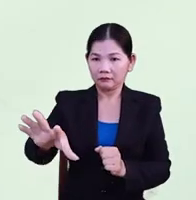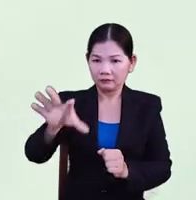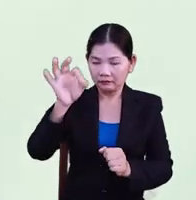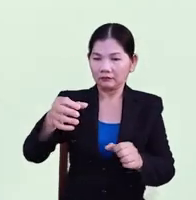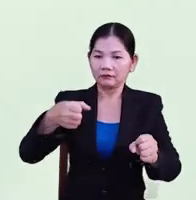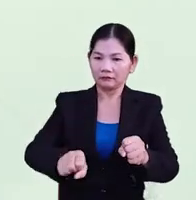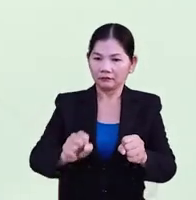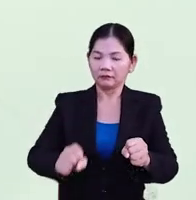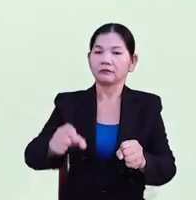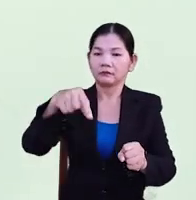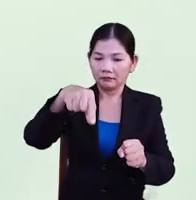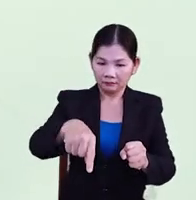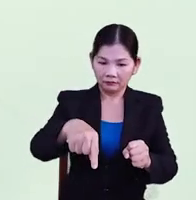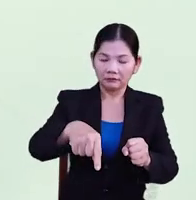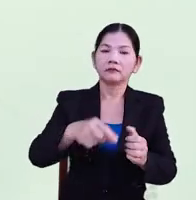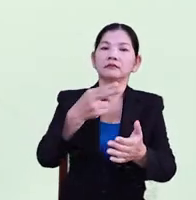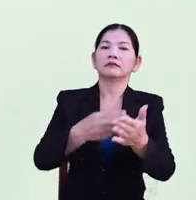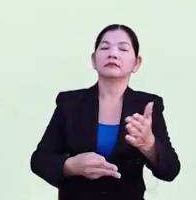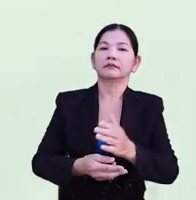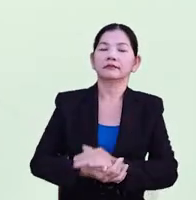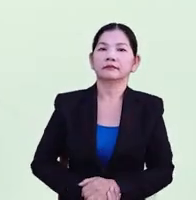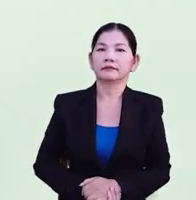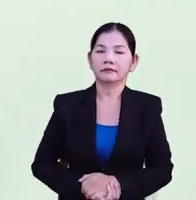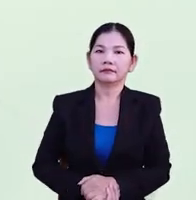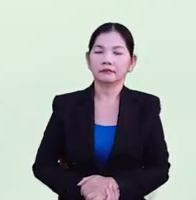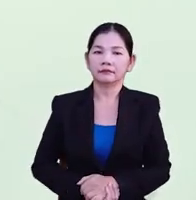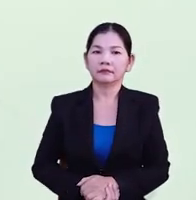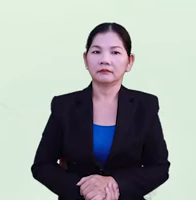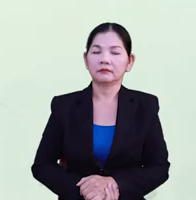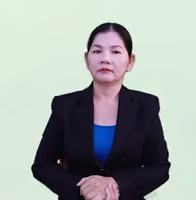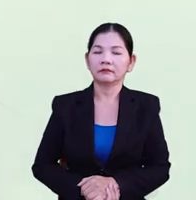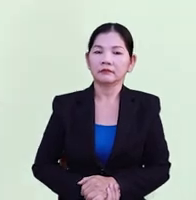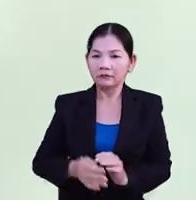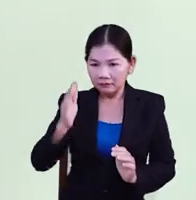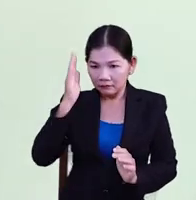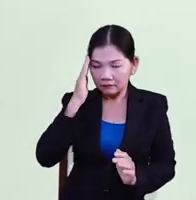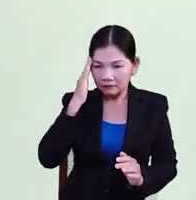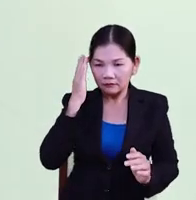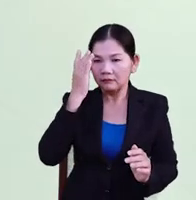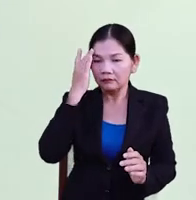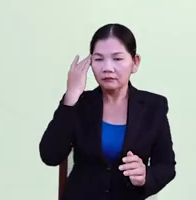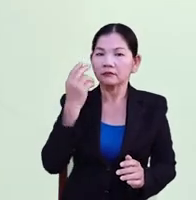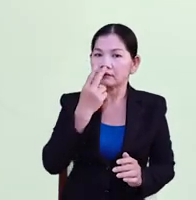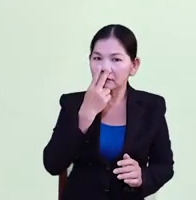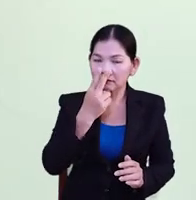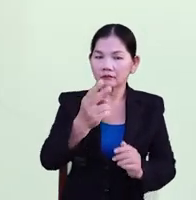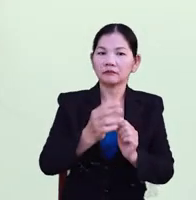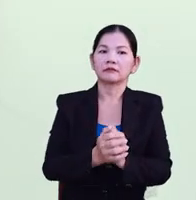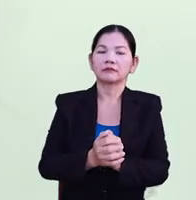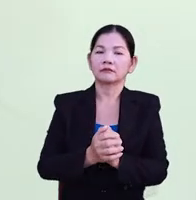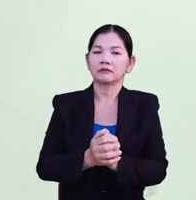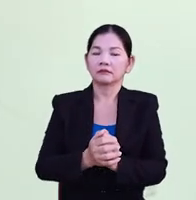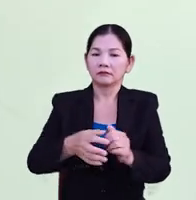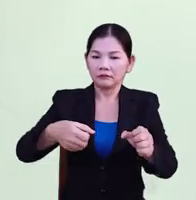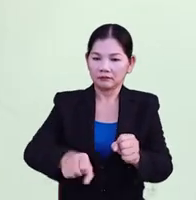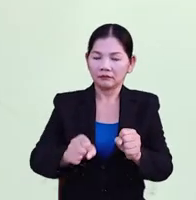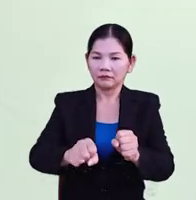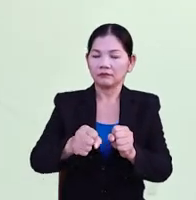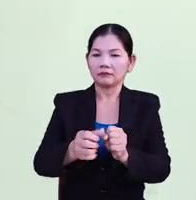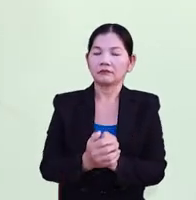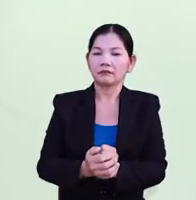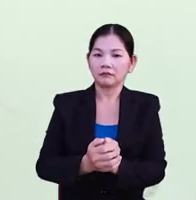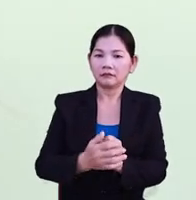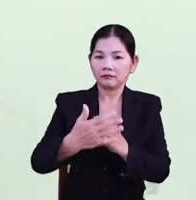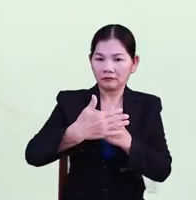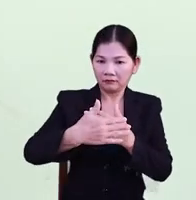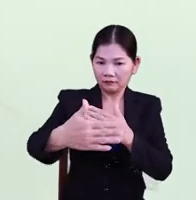ต้ก่อได้หรือเต๋จ้าโดยซาไปยืงเบอร์เต็มในครั้งมอโต้กึ๊นี่ในครั้งหมก